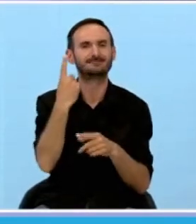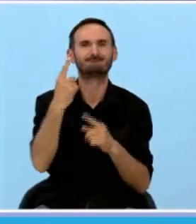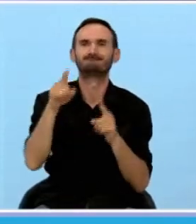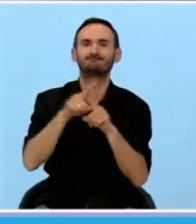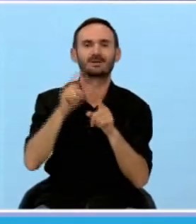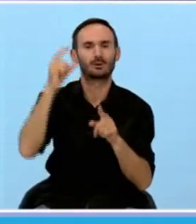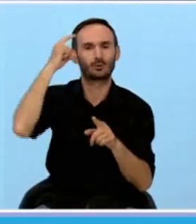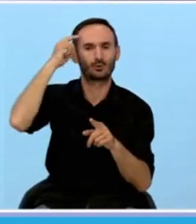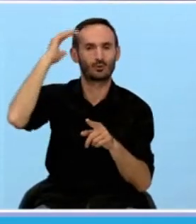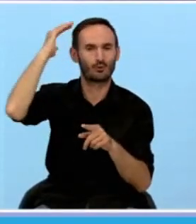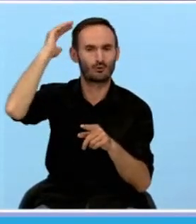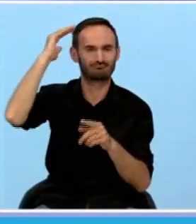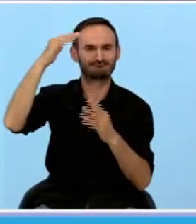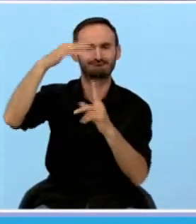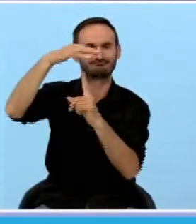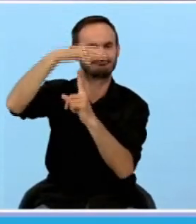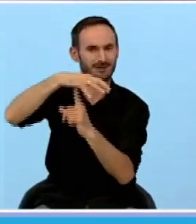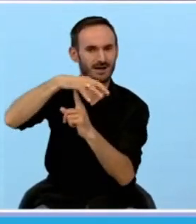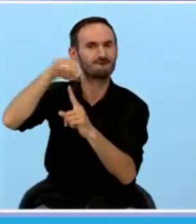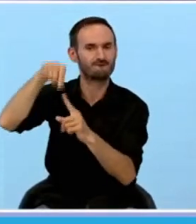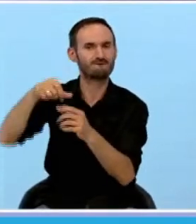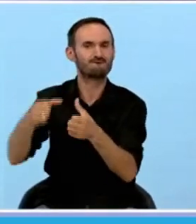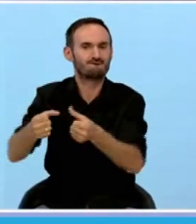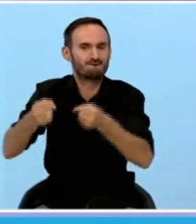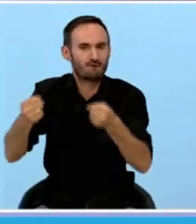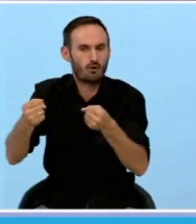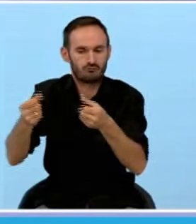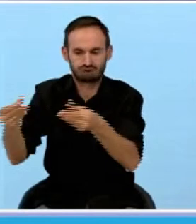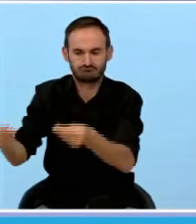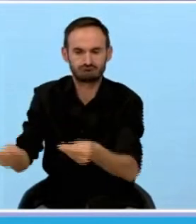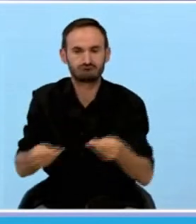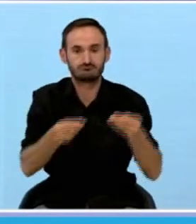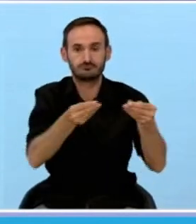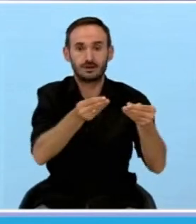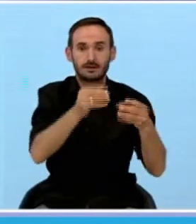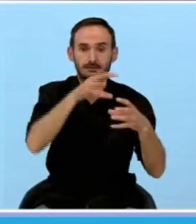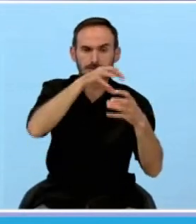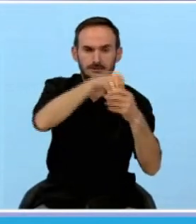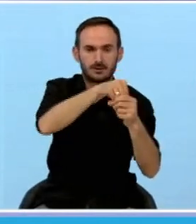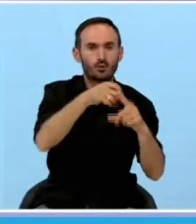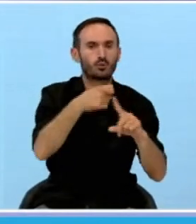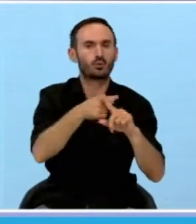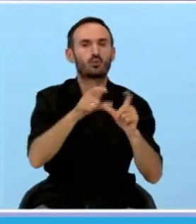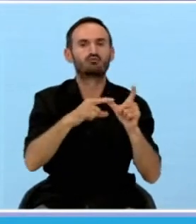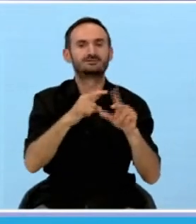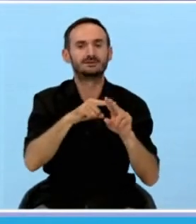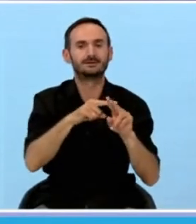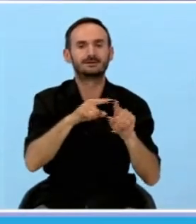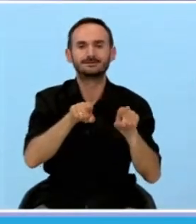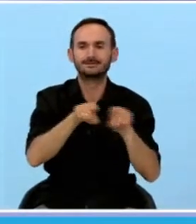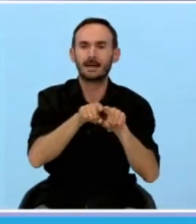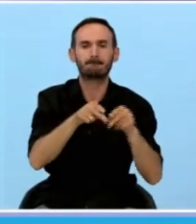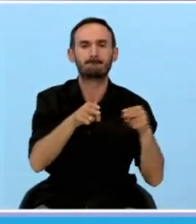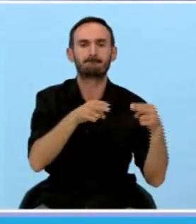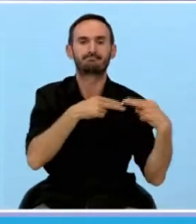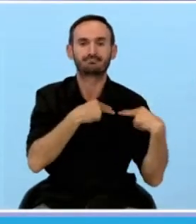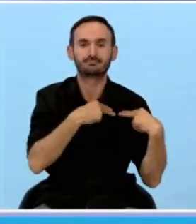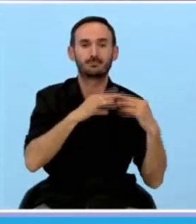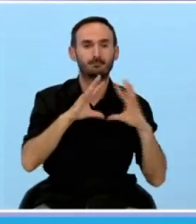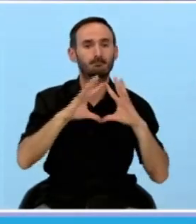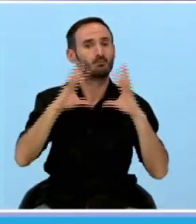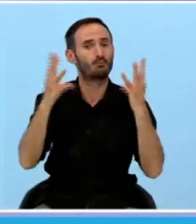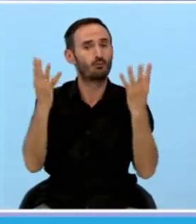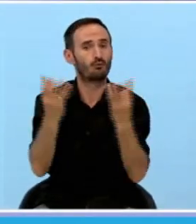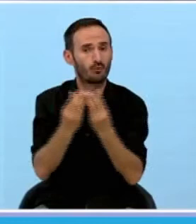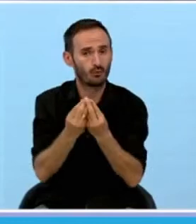garantu dhe kishte me dhënë mundësi të mbikëqyrjes dhe kontrollës së krejt autoriteteve publike dhe private që ofrojnë